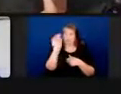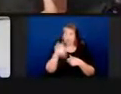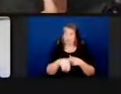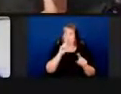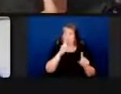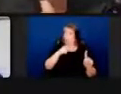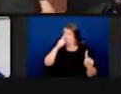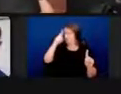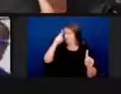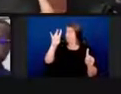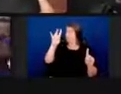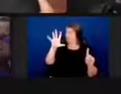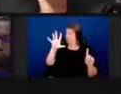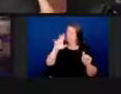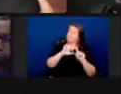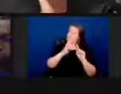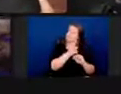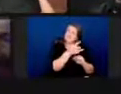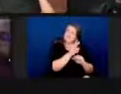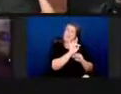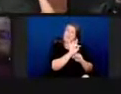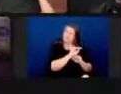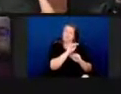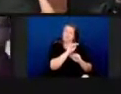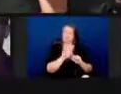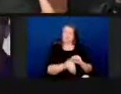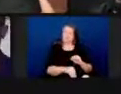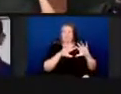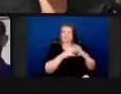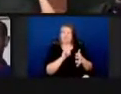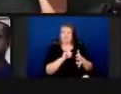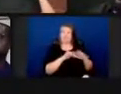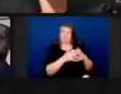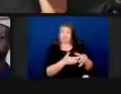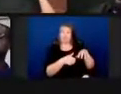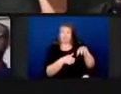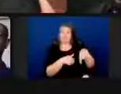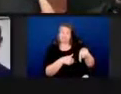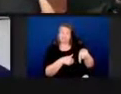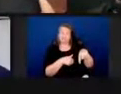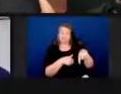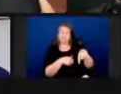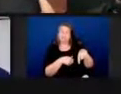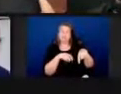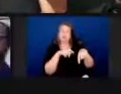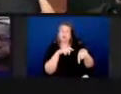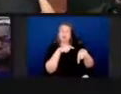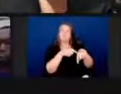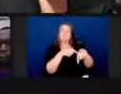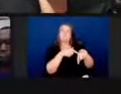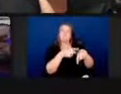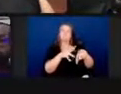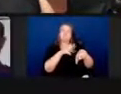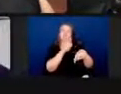mwaka 2022 kwa sababu asilimia 68